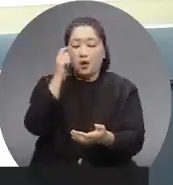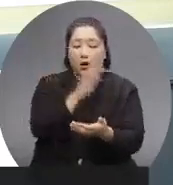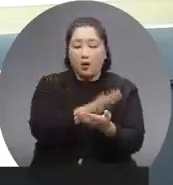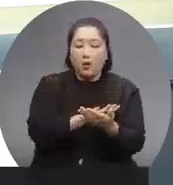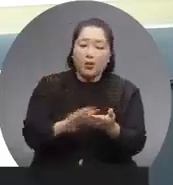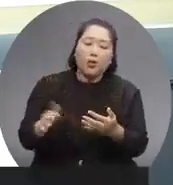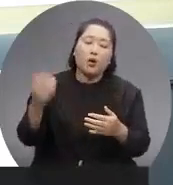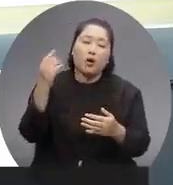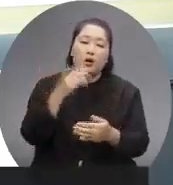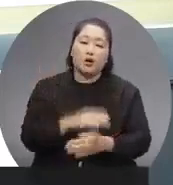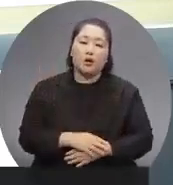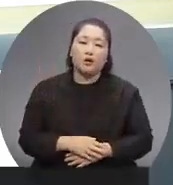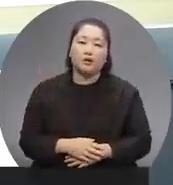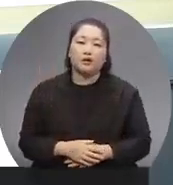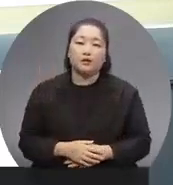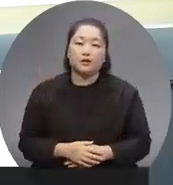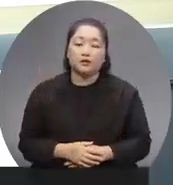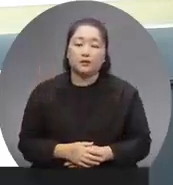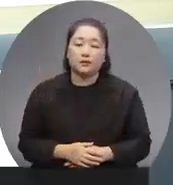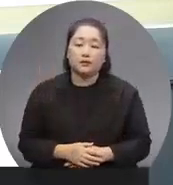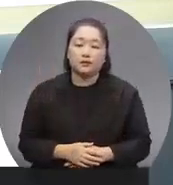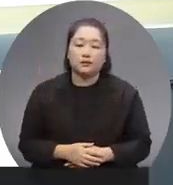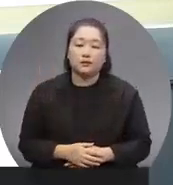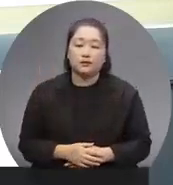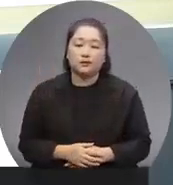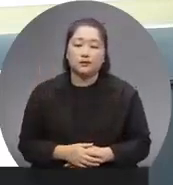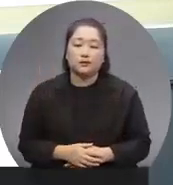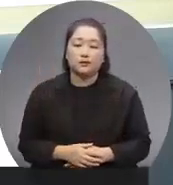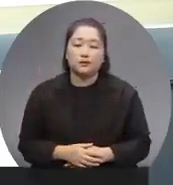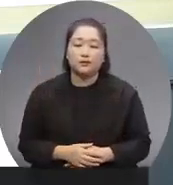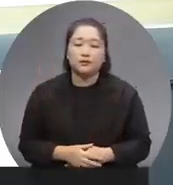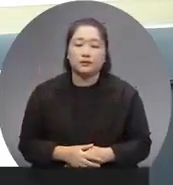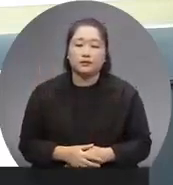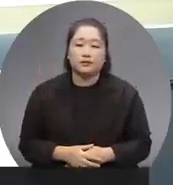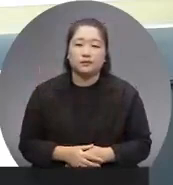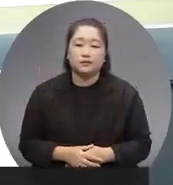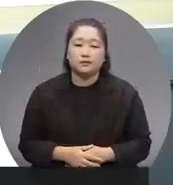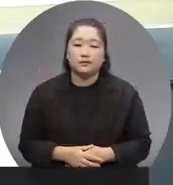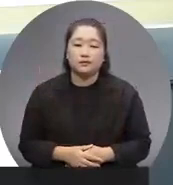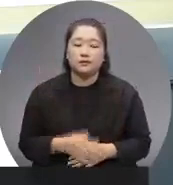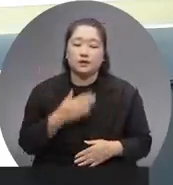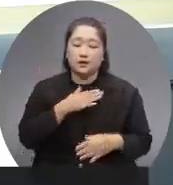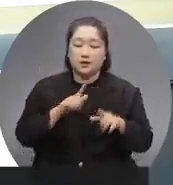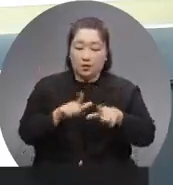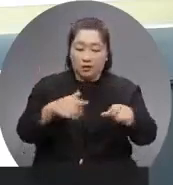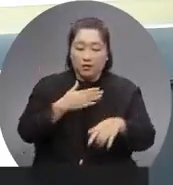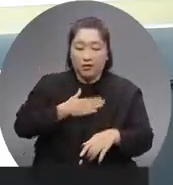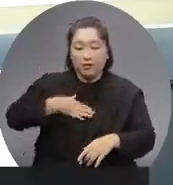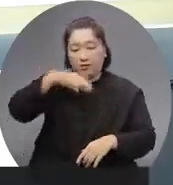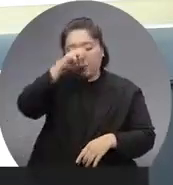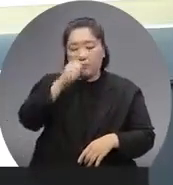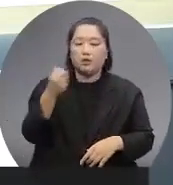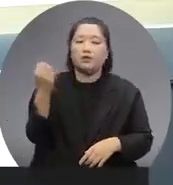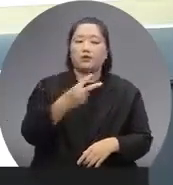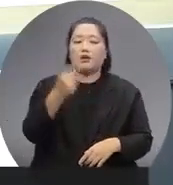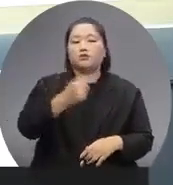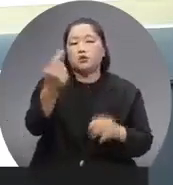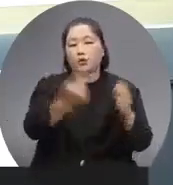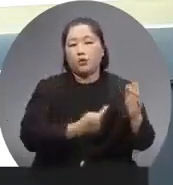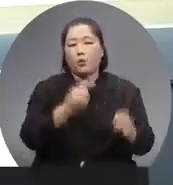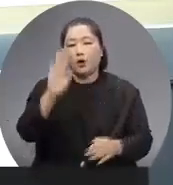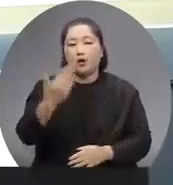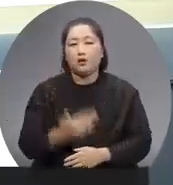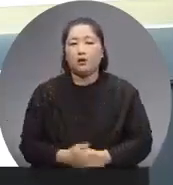목욕하고 저게 하는 것보다 여기 와서 그걸 하면은 너무 이제 우리한테 몸에 개운하고 그날 이제 기분도 좋고